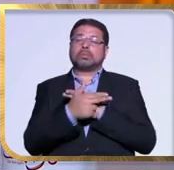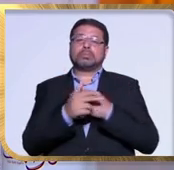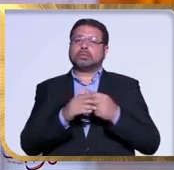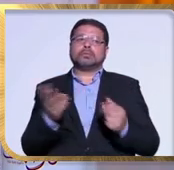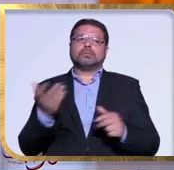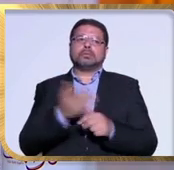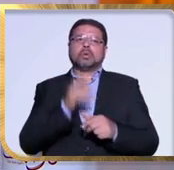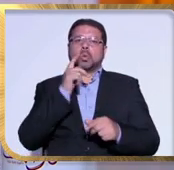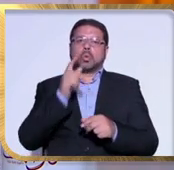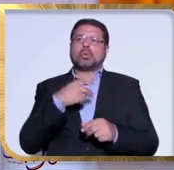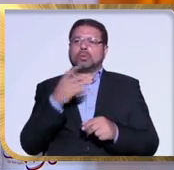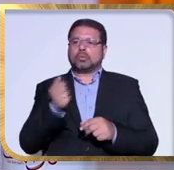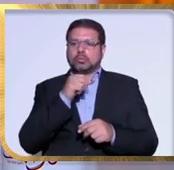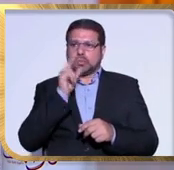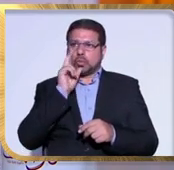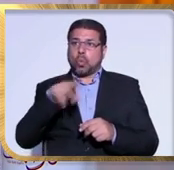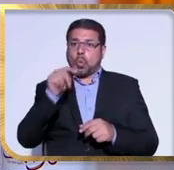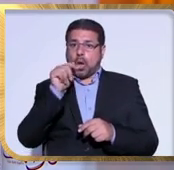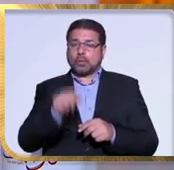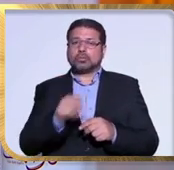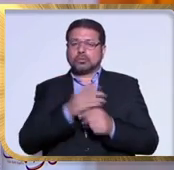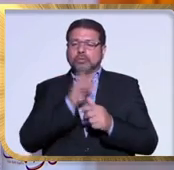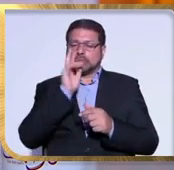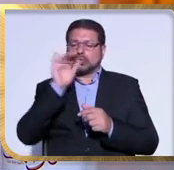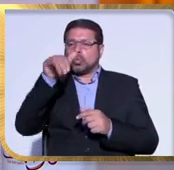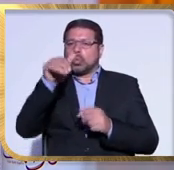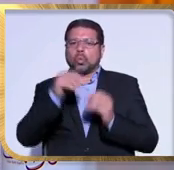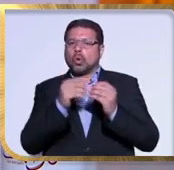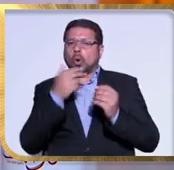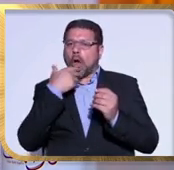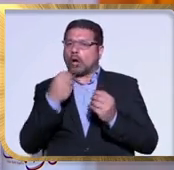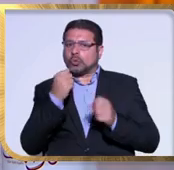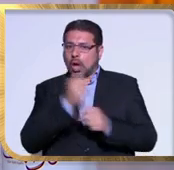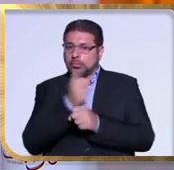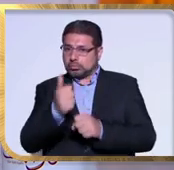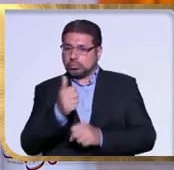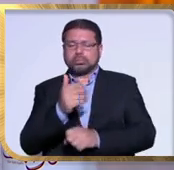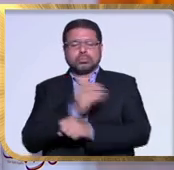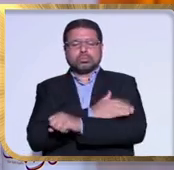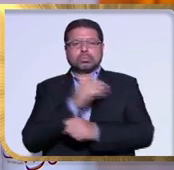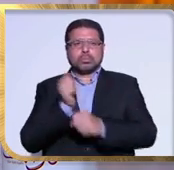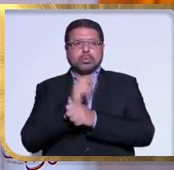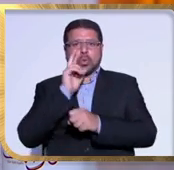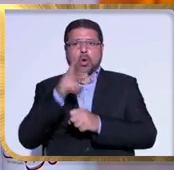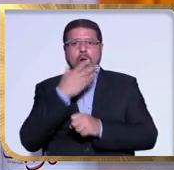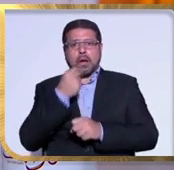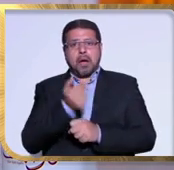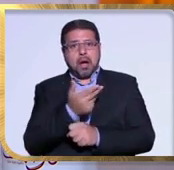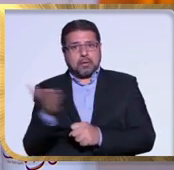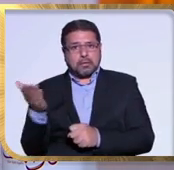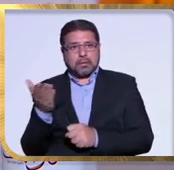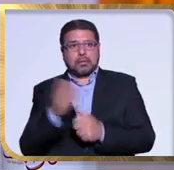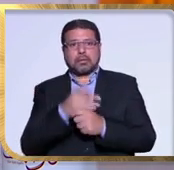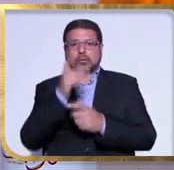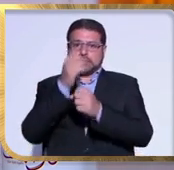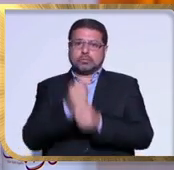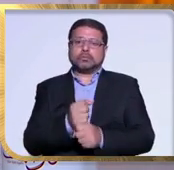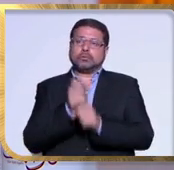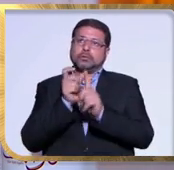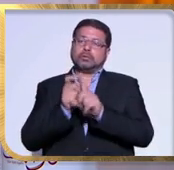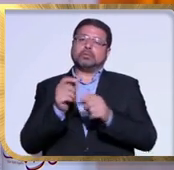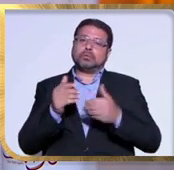وانما ناخذكم الان بما ظهر لنا من اعمالكم فمن اظهر لنا خيرا امنا